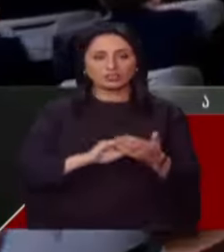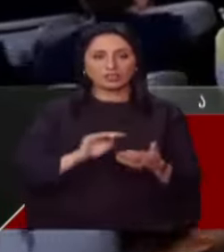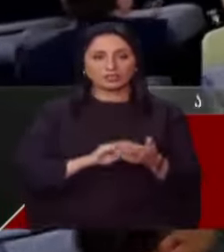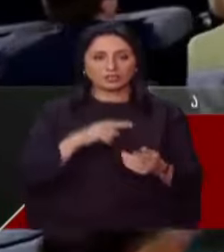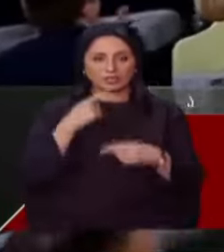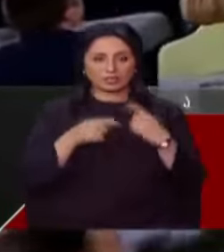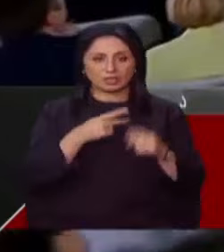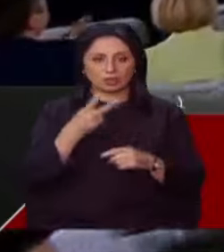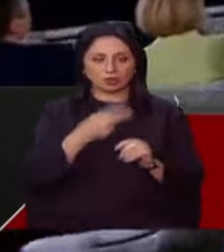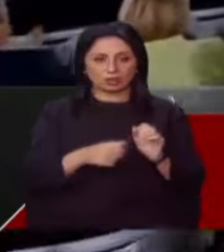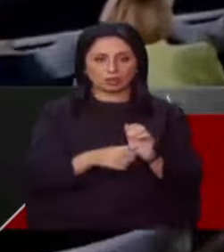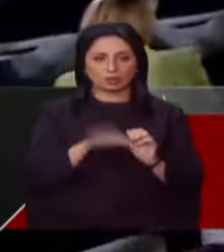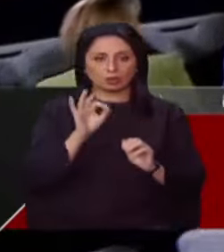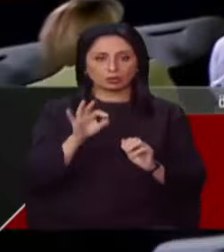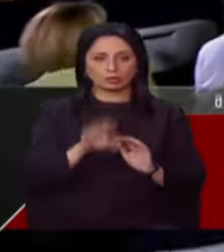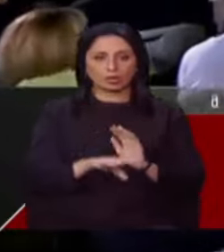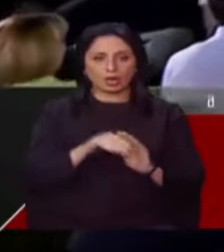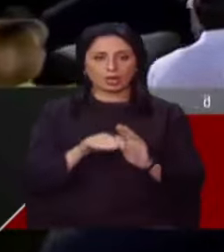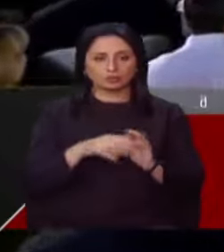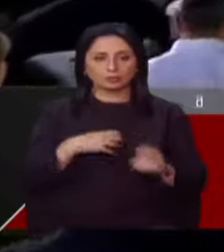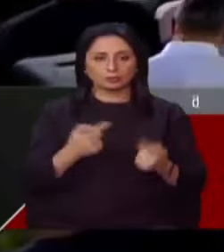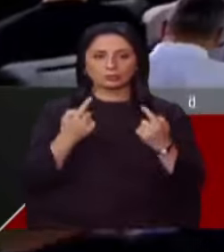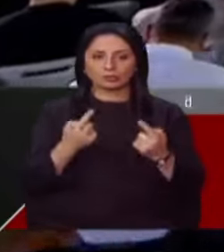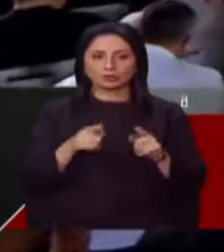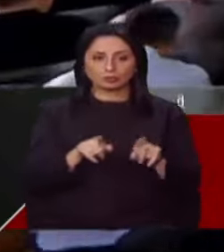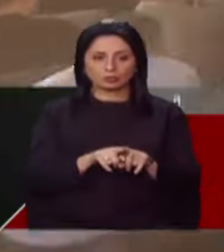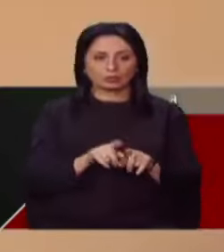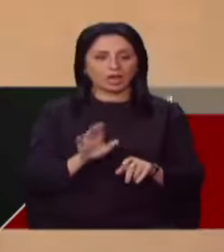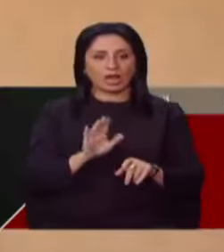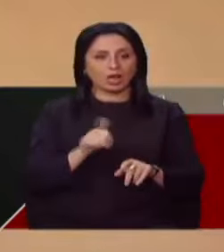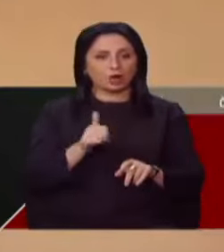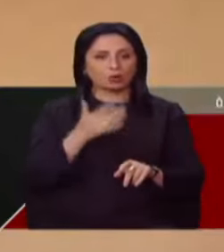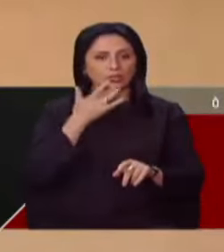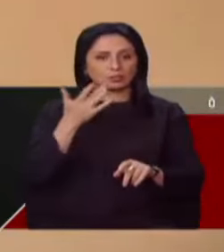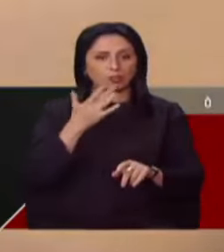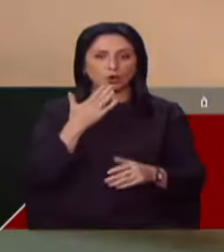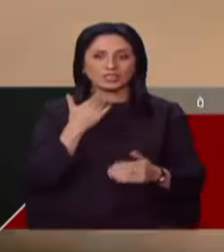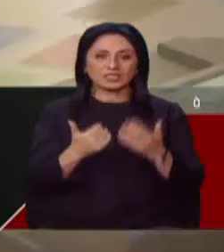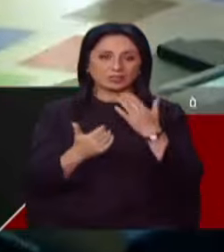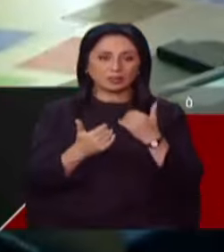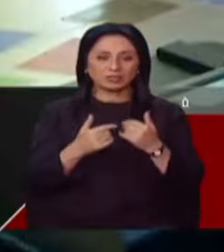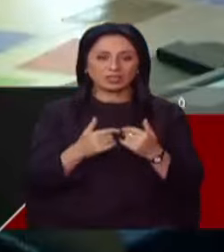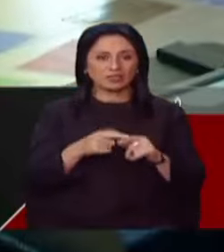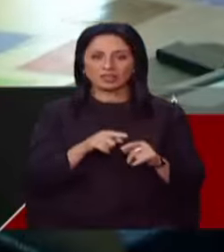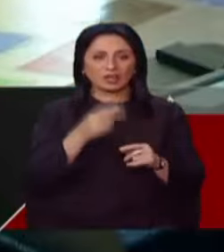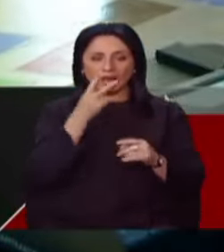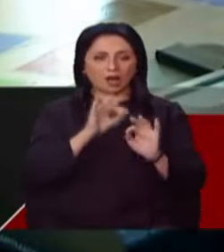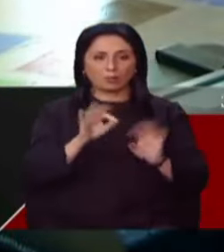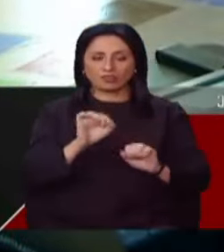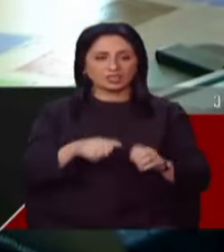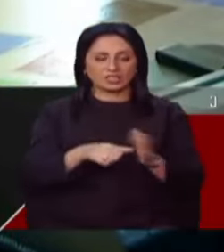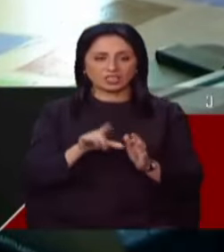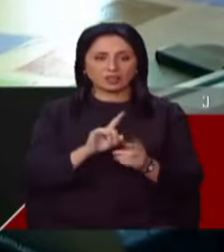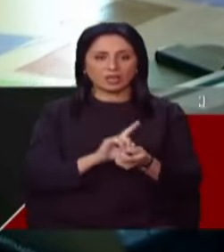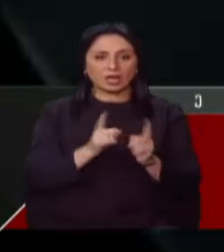და საუბრობს 26 ოქტომბრის არჩევნების მნიშვნელობაზეც. არა როგორც პოლიტიკური სიმპათია, ანტიპათიის გამოხატვის